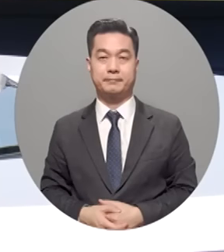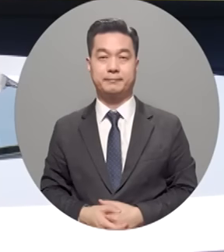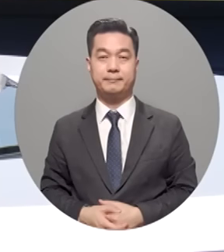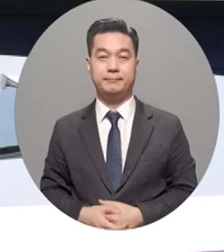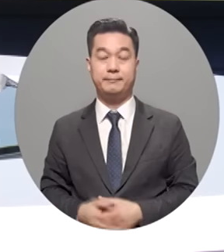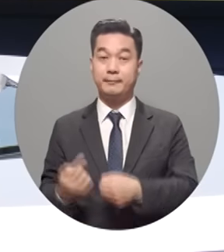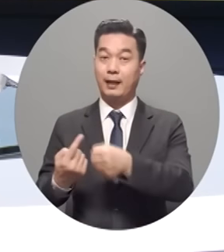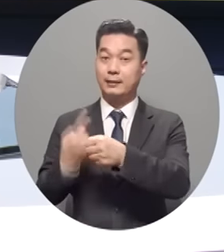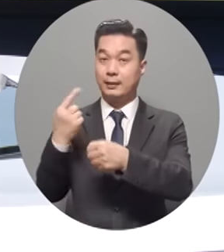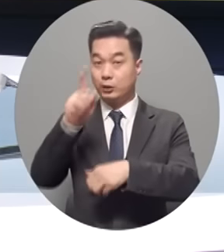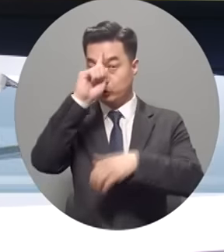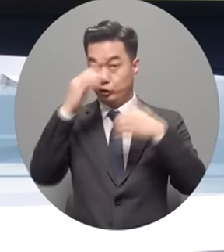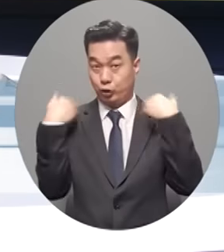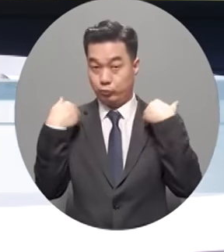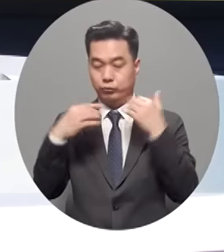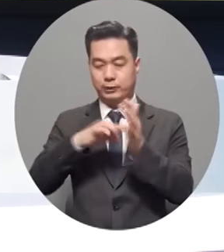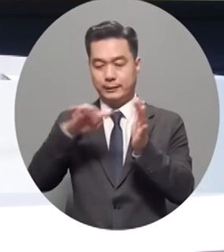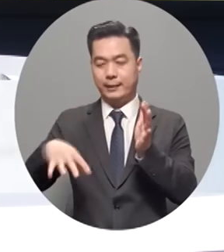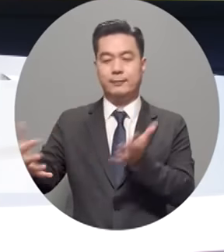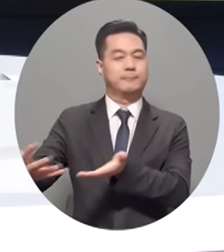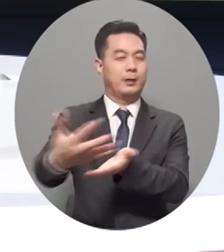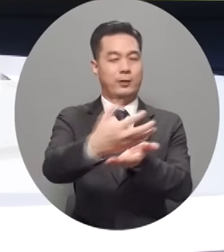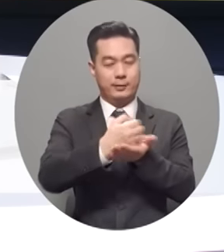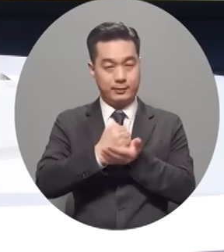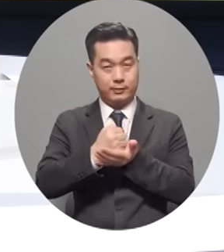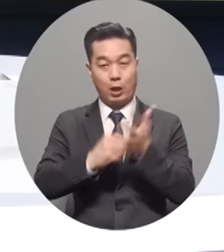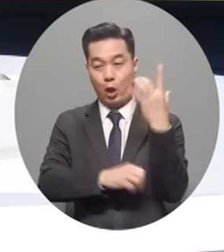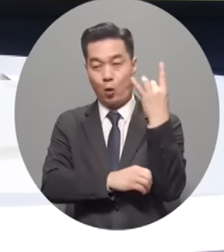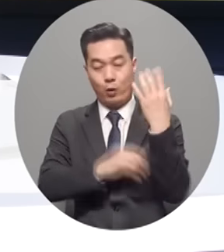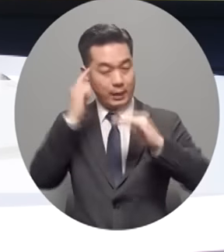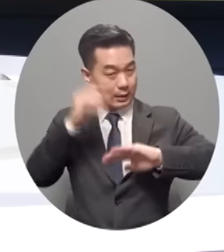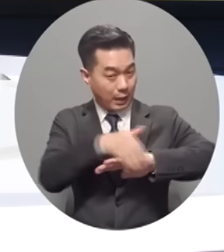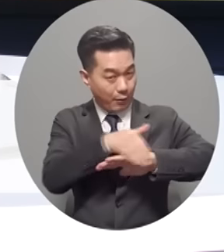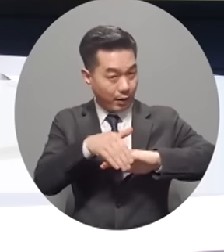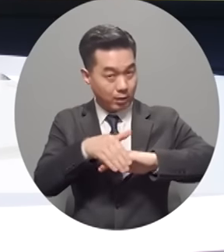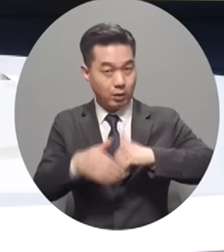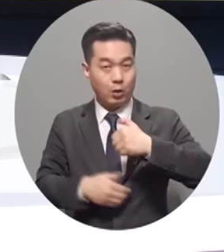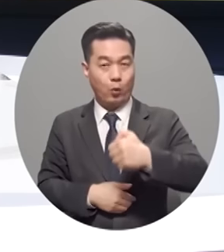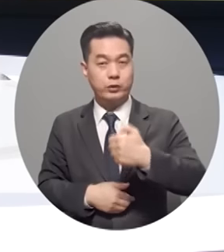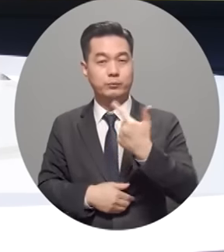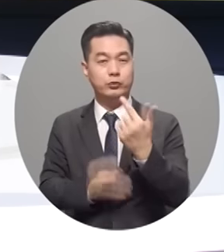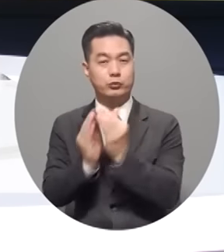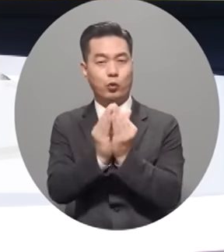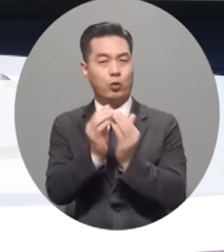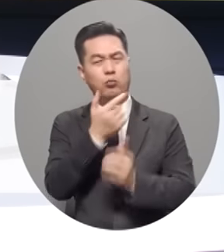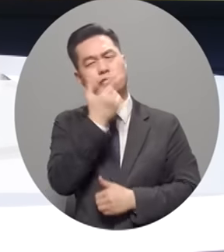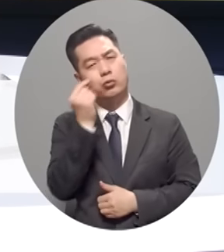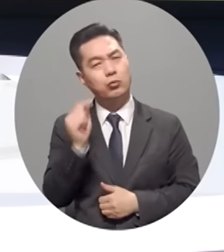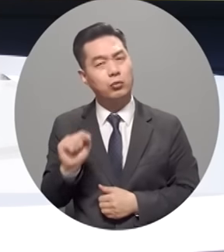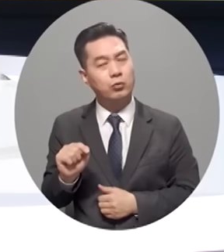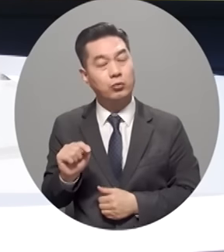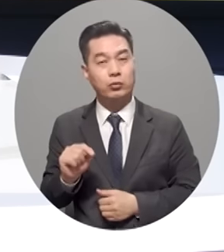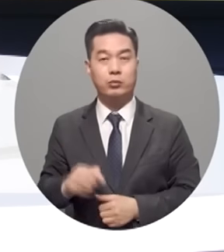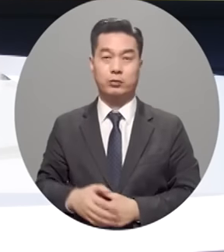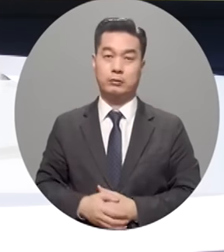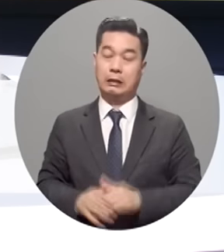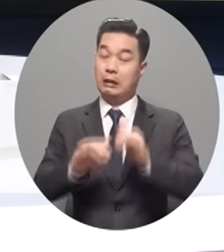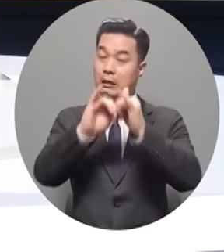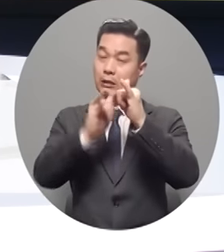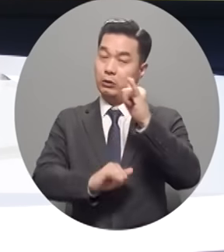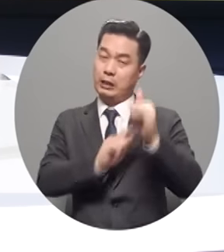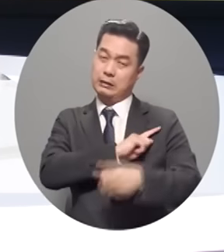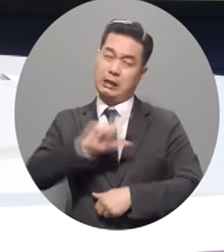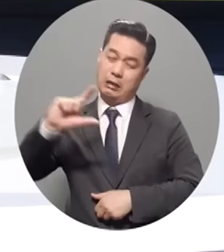지난해 정부가 거둬들인 세금이 예초 계획했던 것보다 56조 원이나 모자란 것으로 집계됐습니다 역대 최대